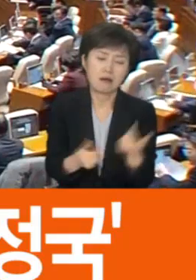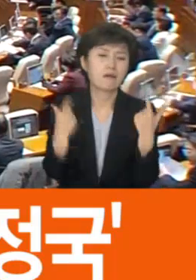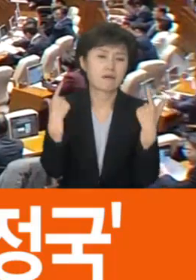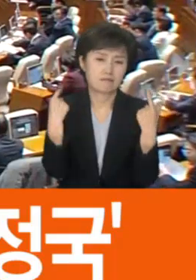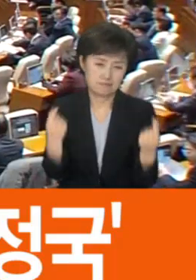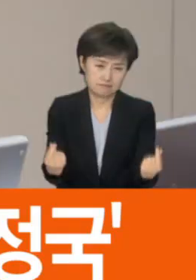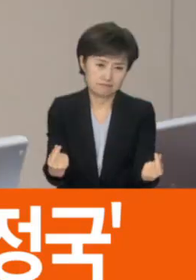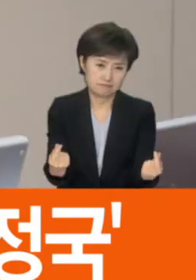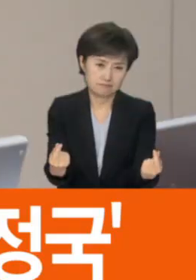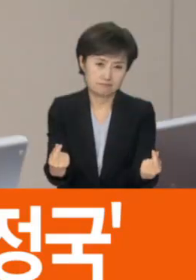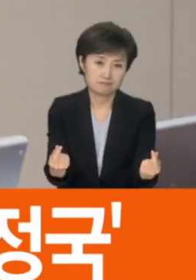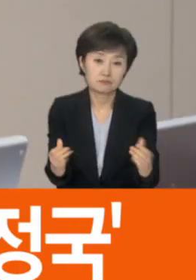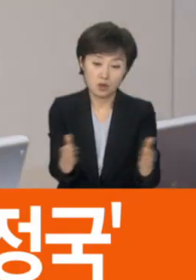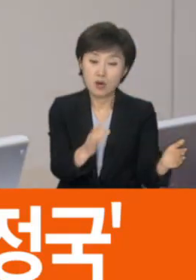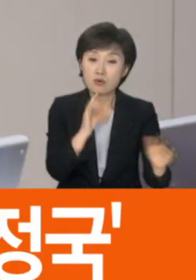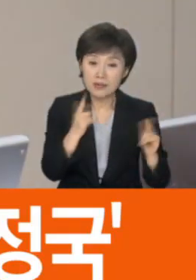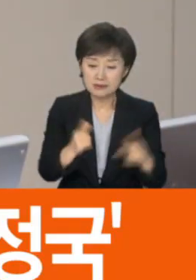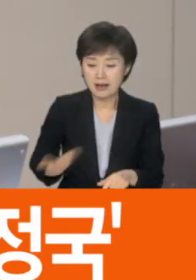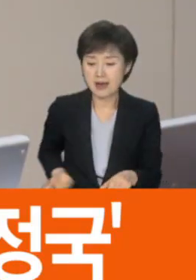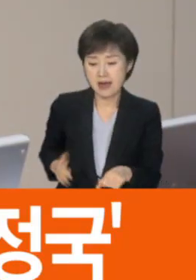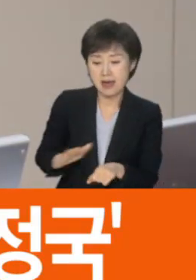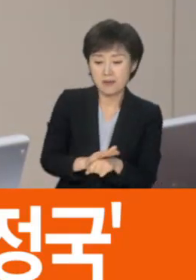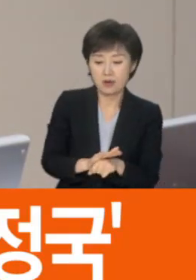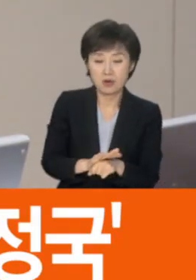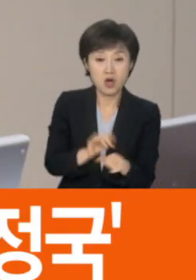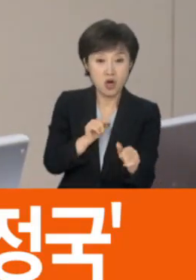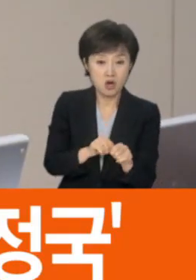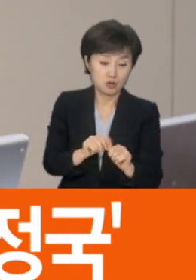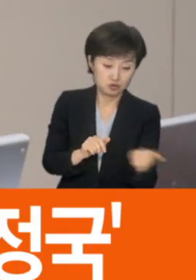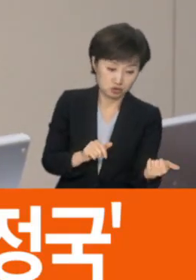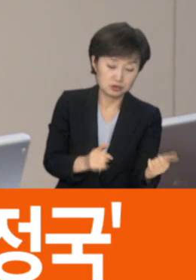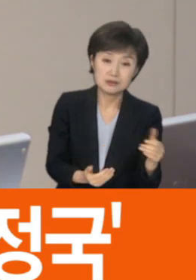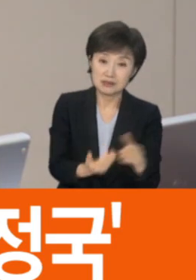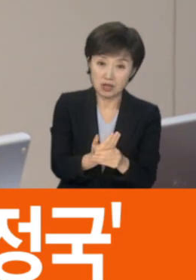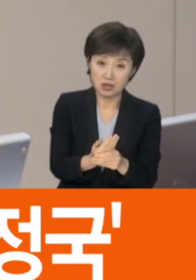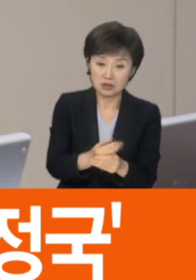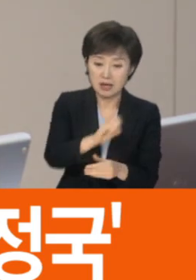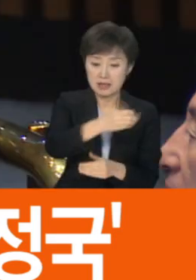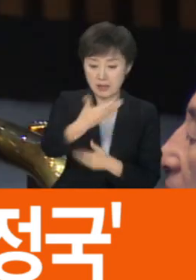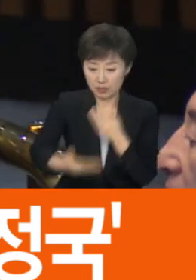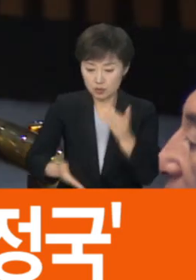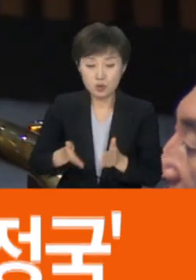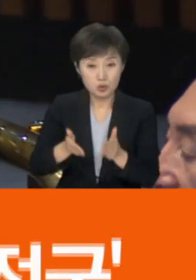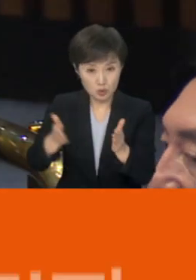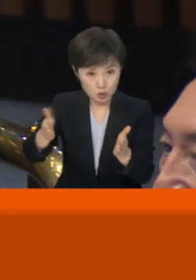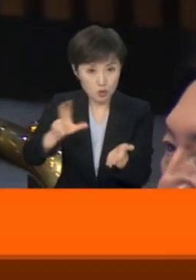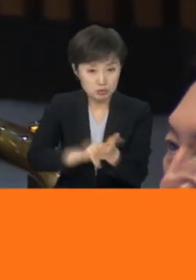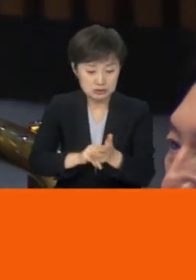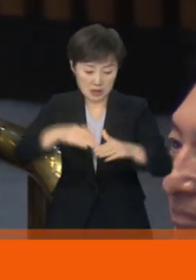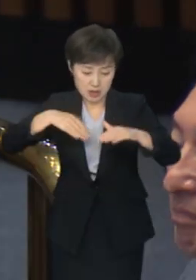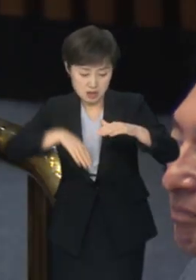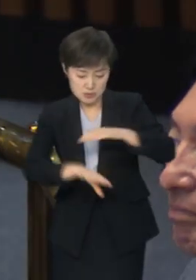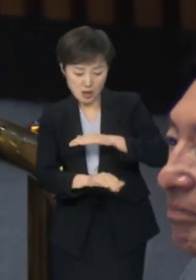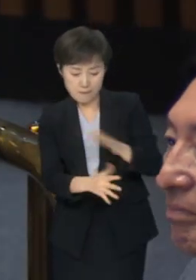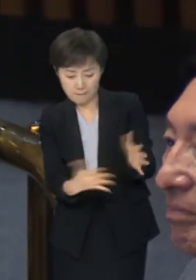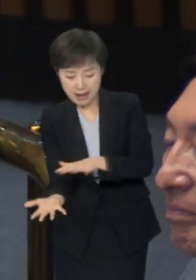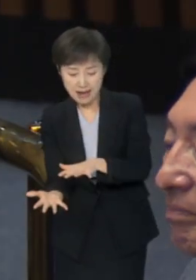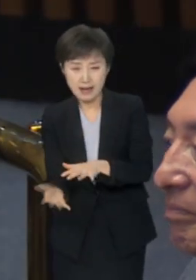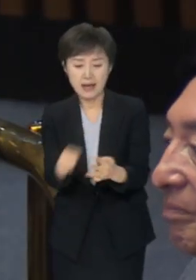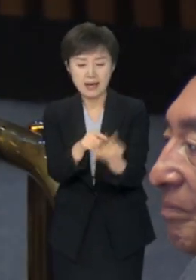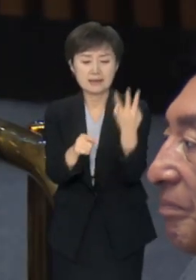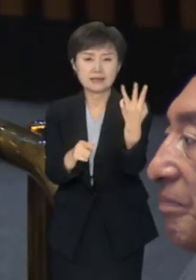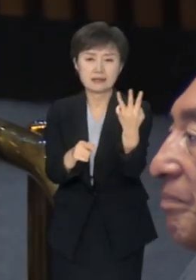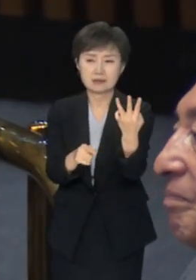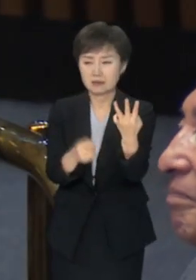분위기인데요. 이 밖에도 민주당은 해병대 고 최상병 사망 사건, 양평 고속도로 특혜 의혹, 오송 지하차도 참사 등 세